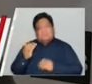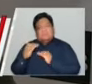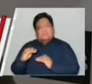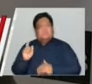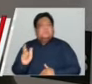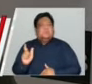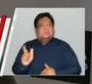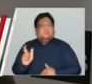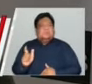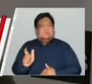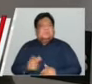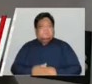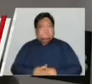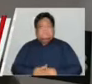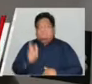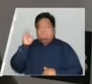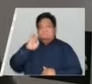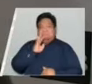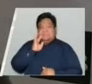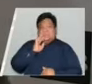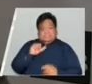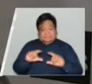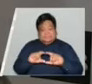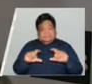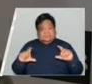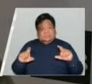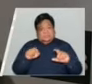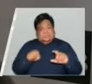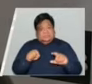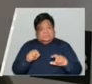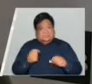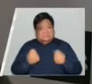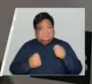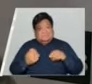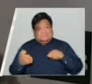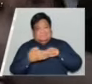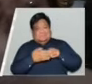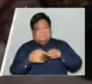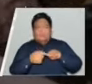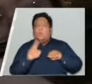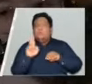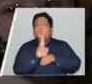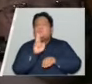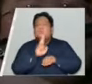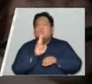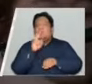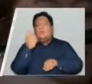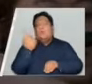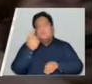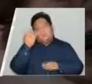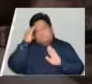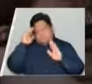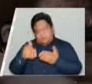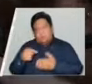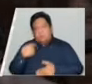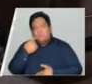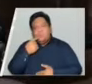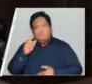yung plate is to be used only by the official. No? Yeah, decision na ni SP yan. I